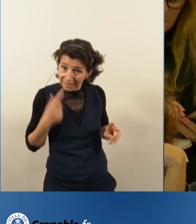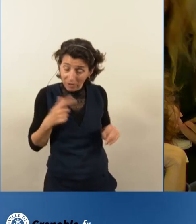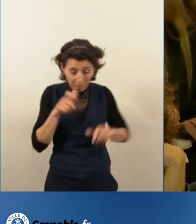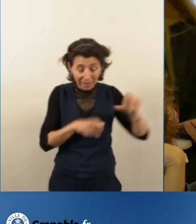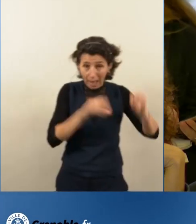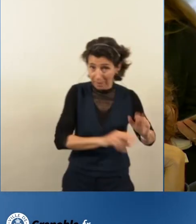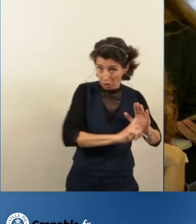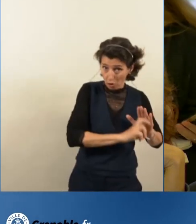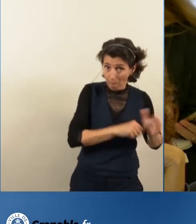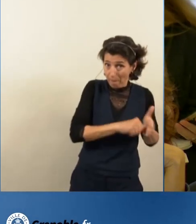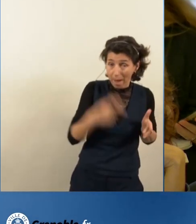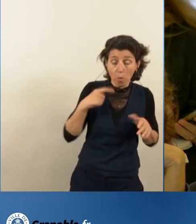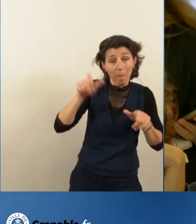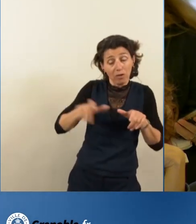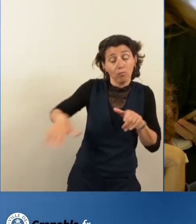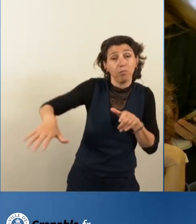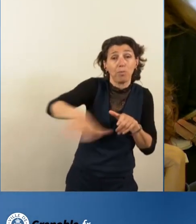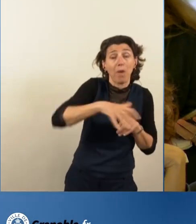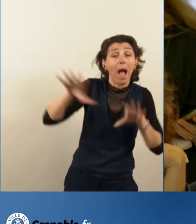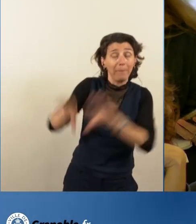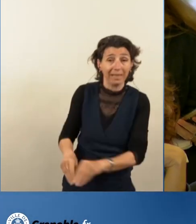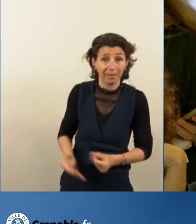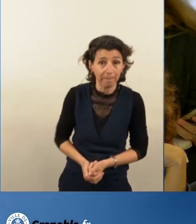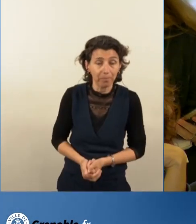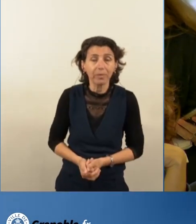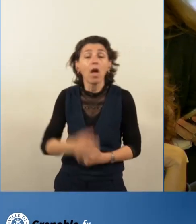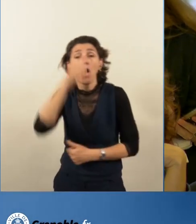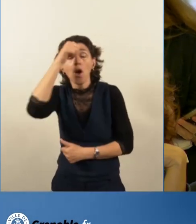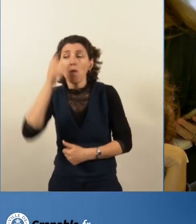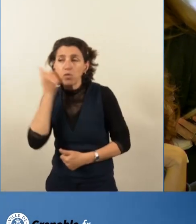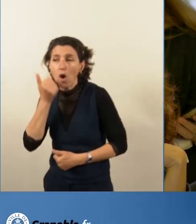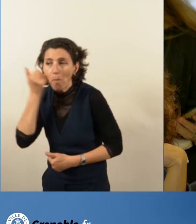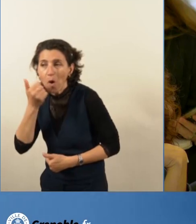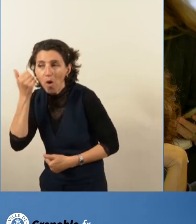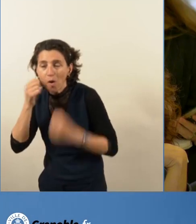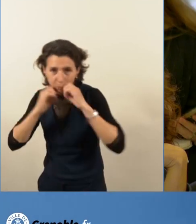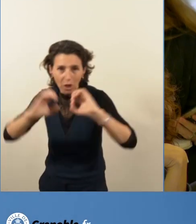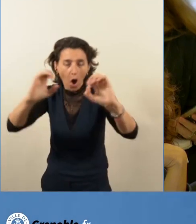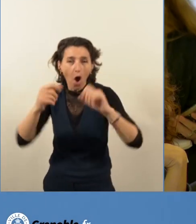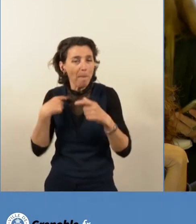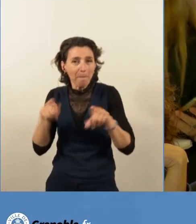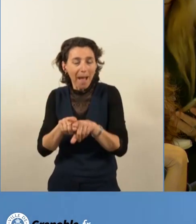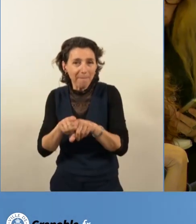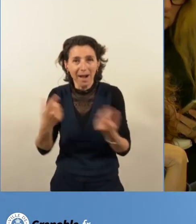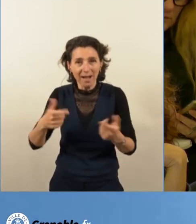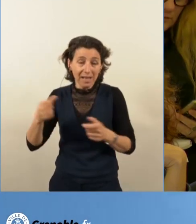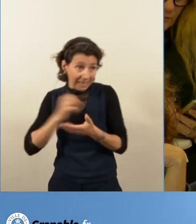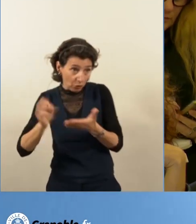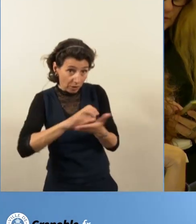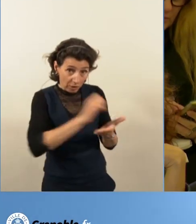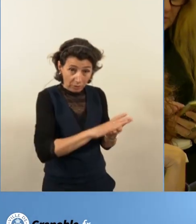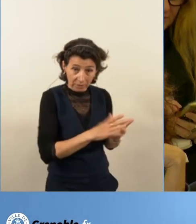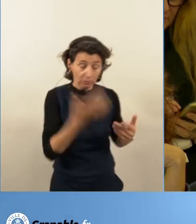il en est de même pour le Muséum les expositions sont gratuites pour tous autrement dit ce sont les grenoblois qui payent pour un équipement d'usage beaucoup plus large que Grenoble